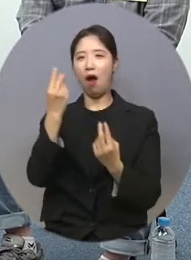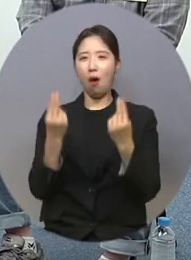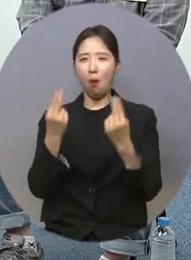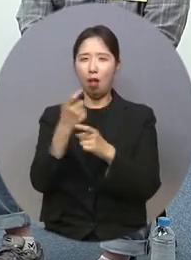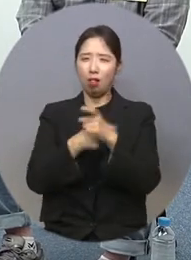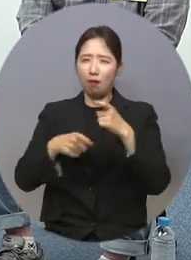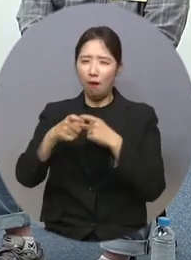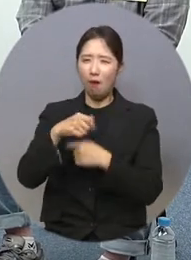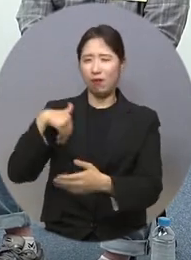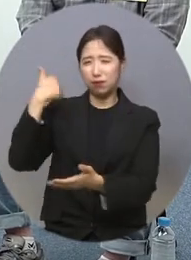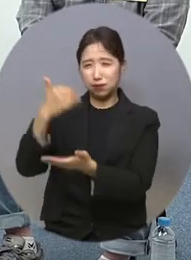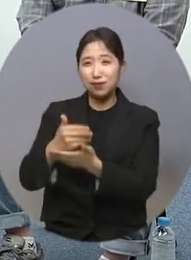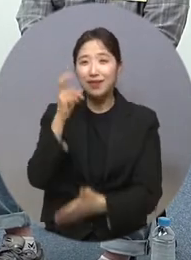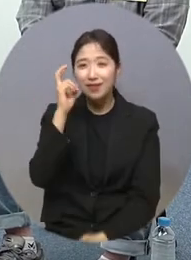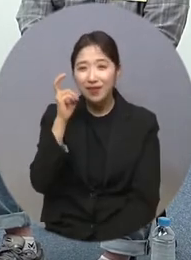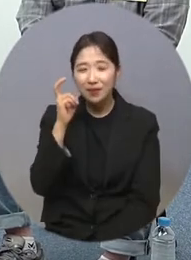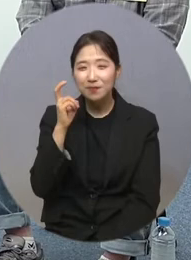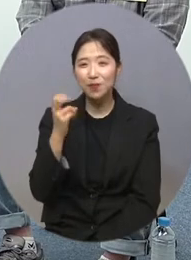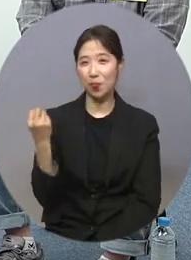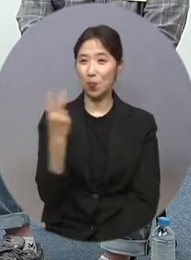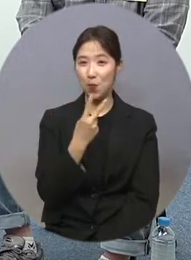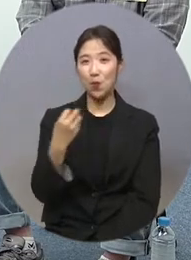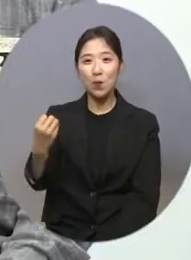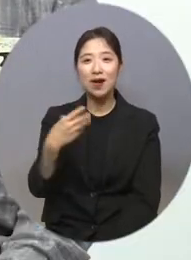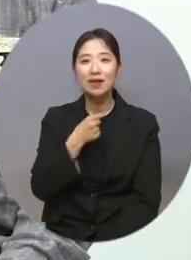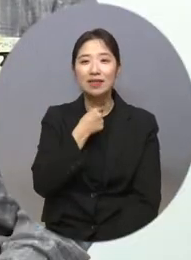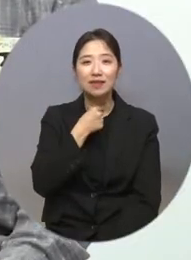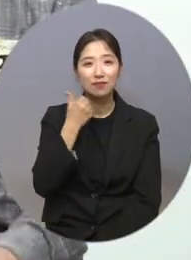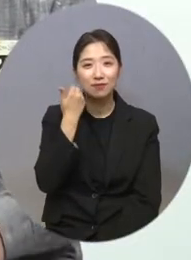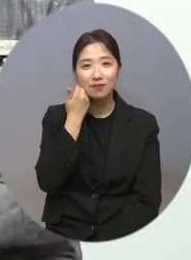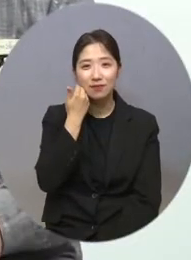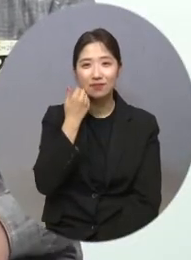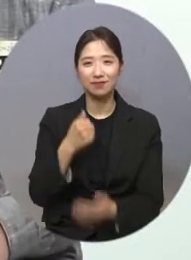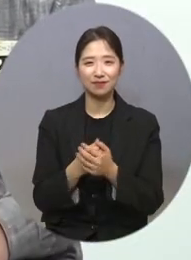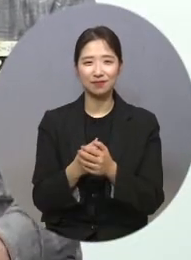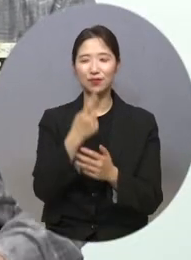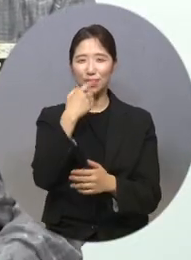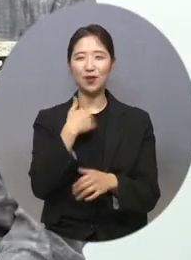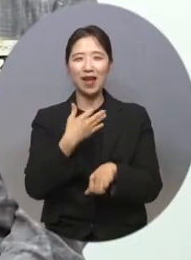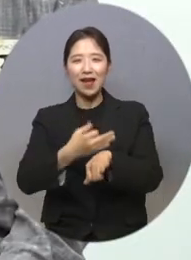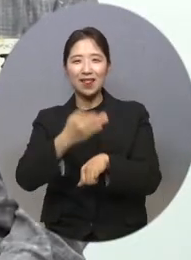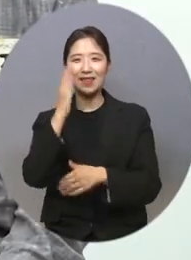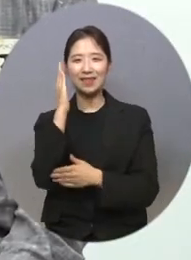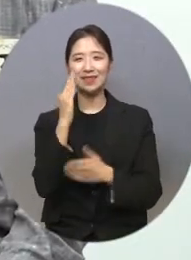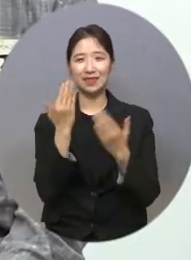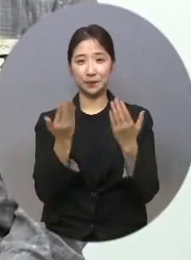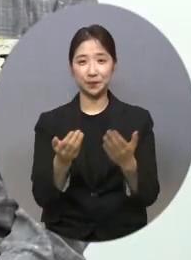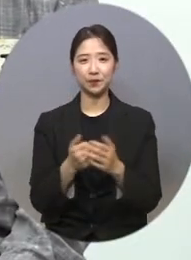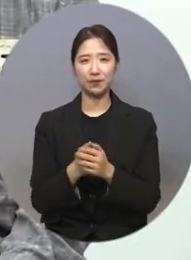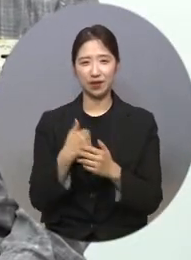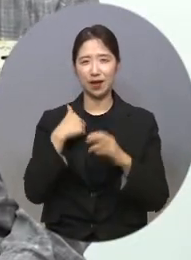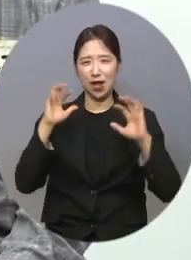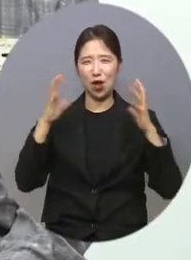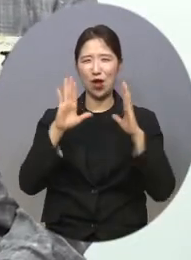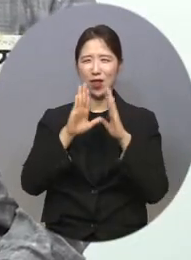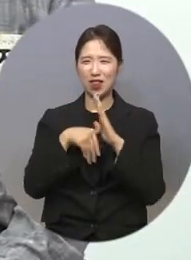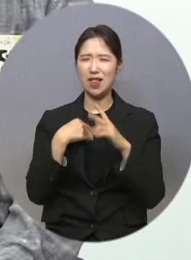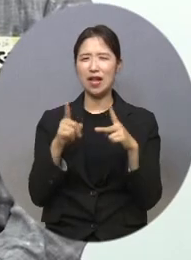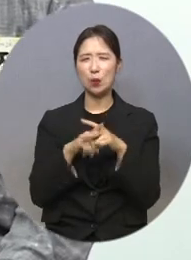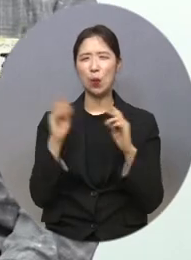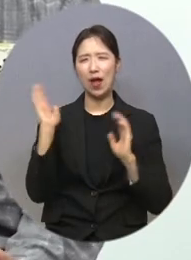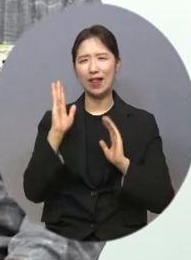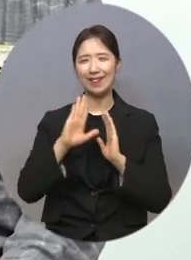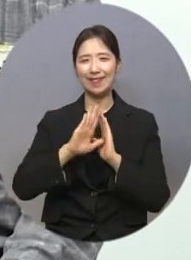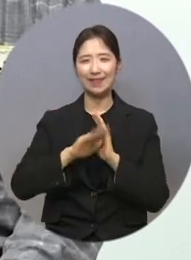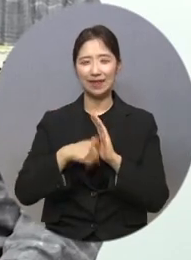일단 들었습니다. 혹시 세분 중에 뭐 말씀을? 제가 간단히 네네. 말씀드리면 어릴 때 초등학생 된것